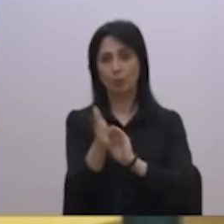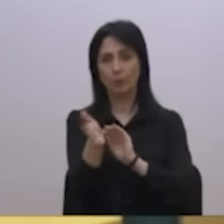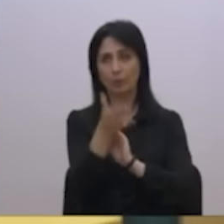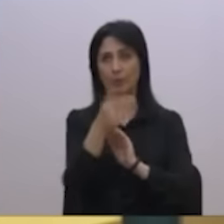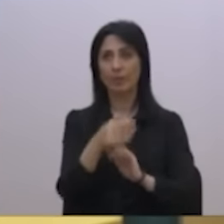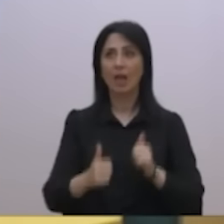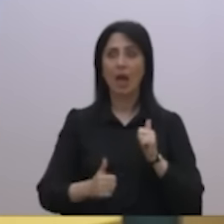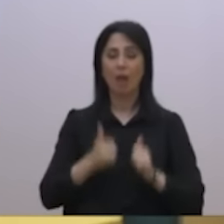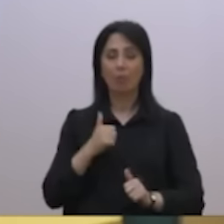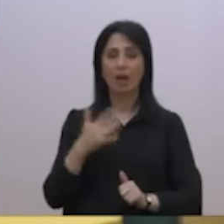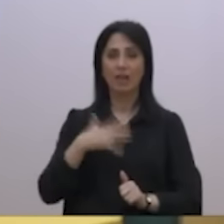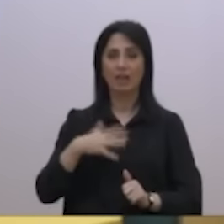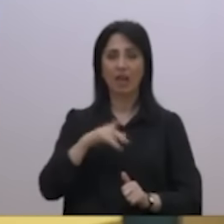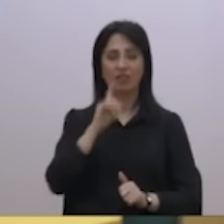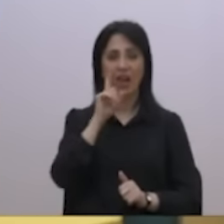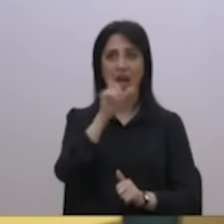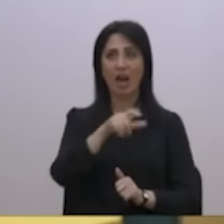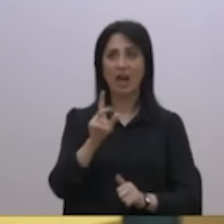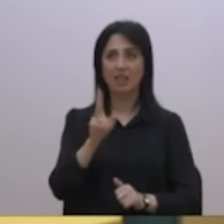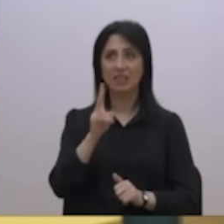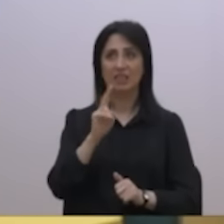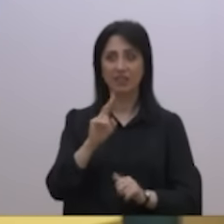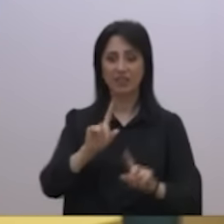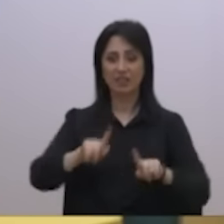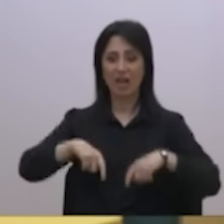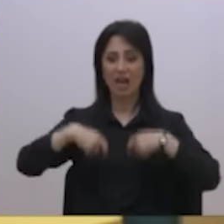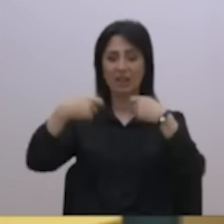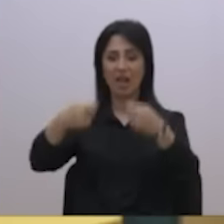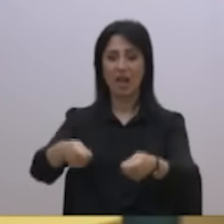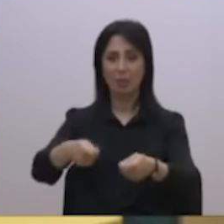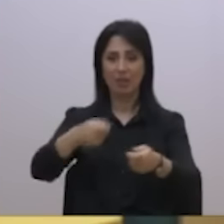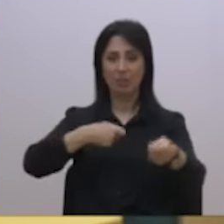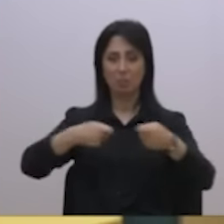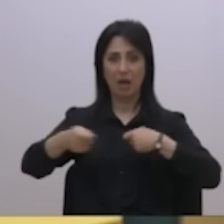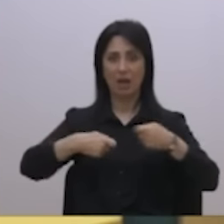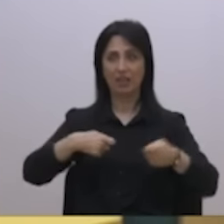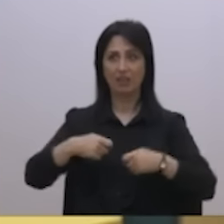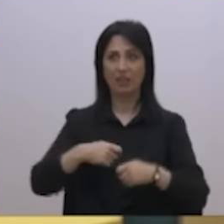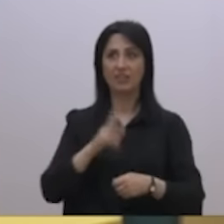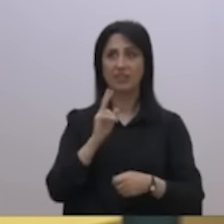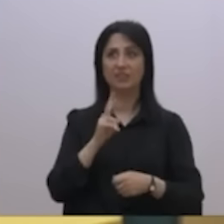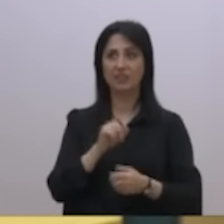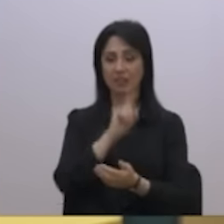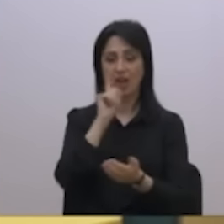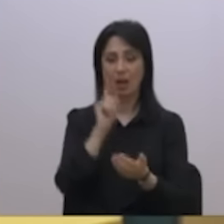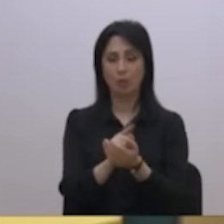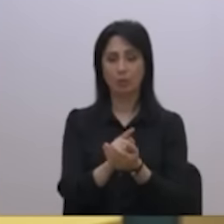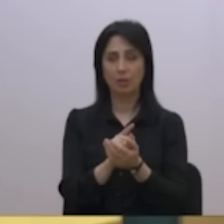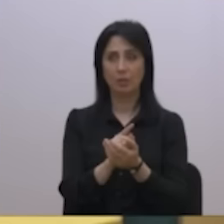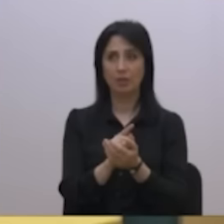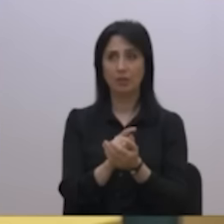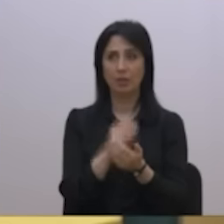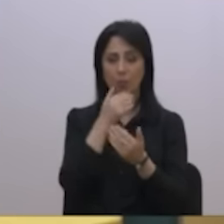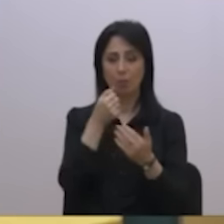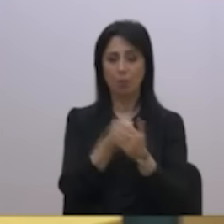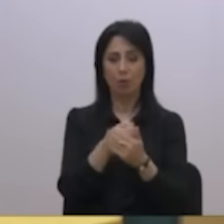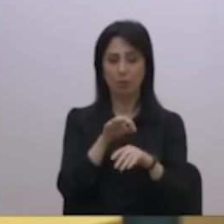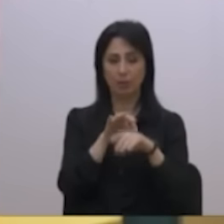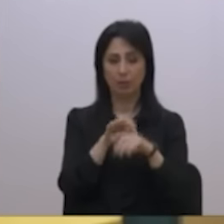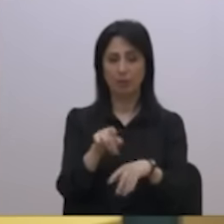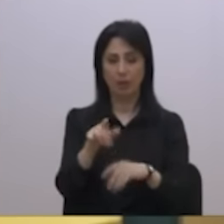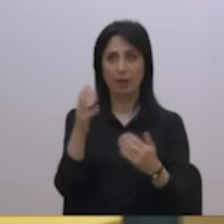ამახად ქართველ ახალგაზრდებს, რომლებიც გადაიბარებენ ამ ქვეყნის მართვას და რომლებიც აუცილებლად ბოლომდე მიიყვანე